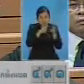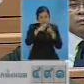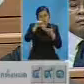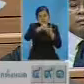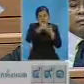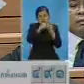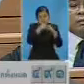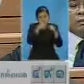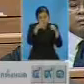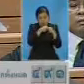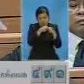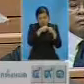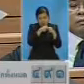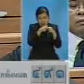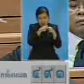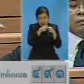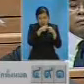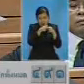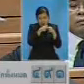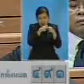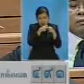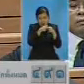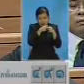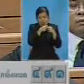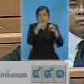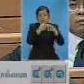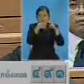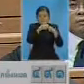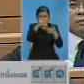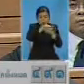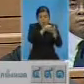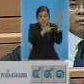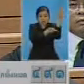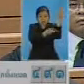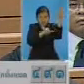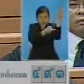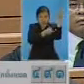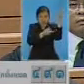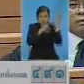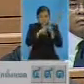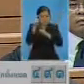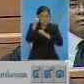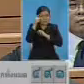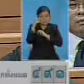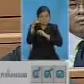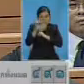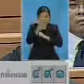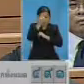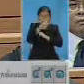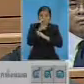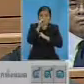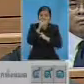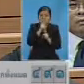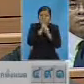ไขปัญหาจังหวัดแก้ไขปัญหาเรื่องปัญหายางพาราจริงๆทำไมไม่พูดถึงในหลักการว่า